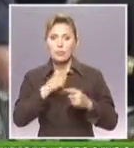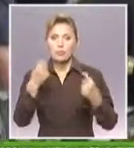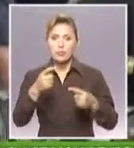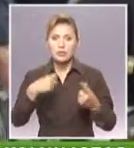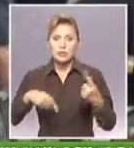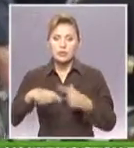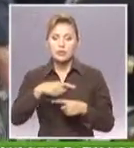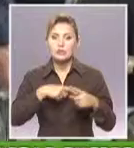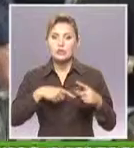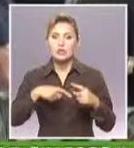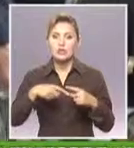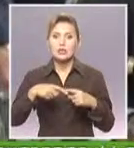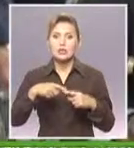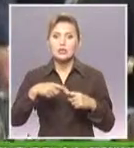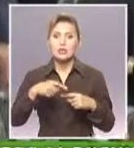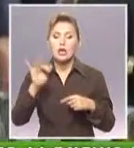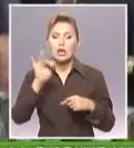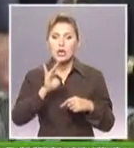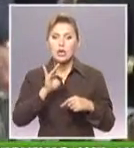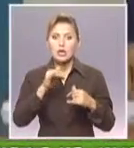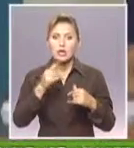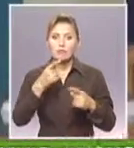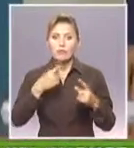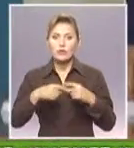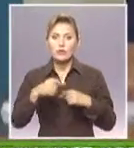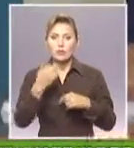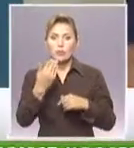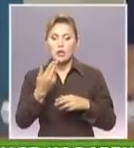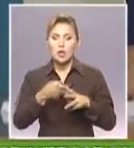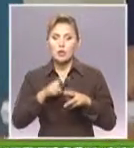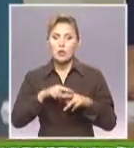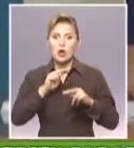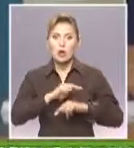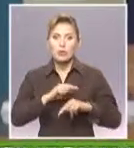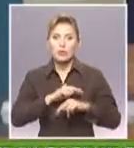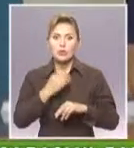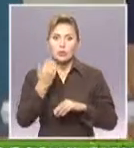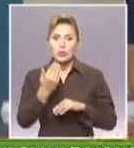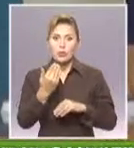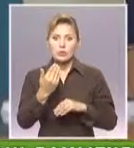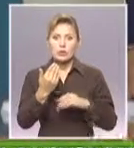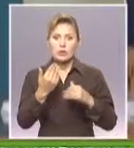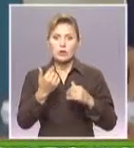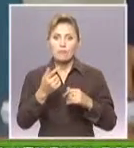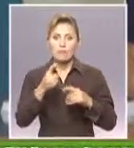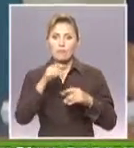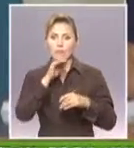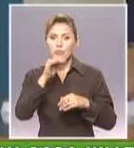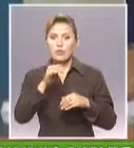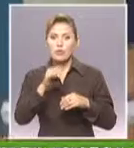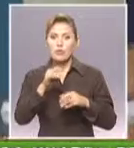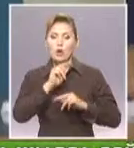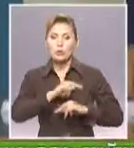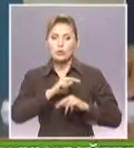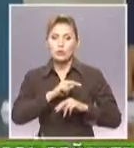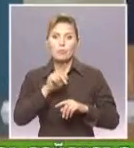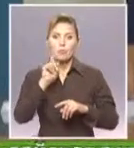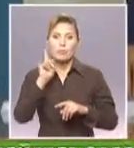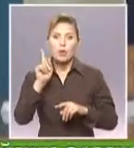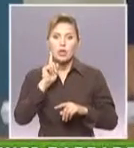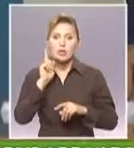бизнесе. И вернули мы его на эту работу, и он квалифицированно работает.